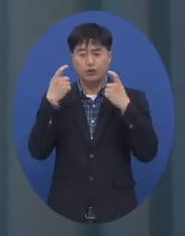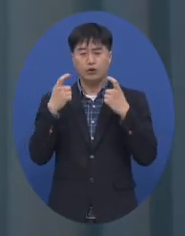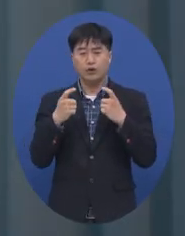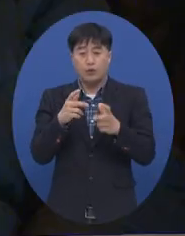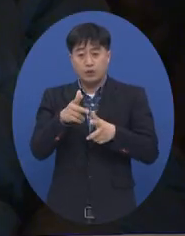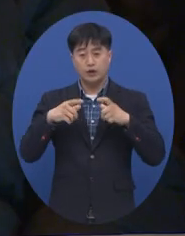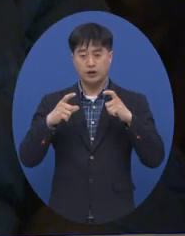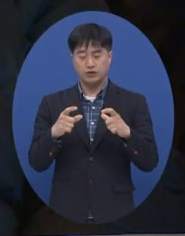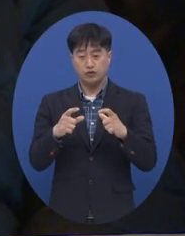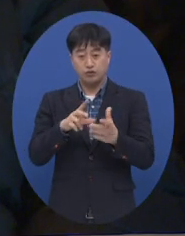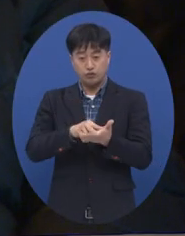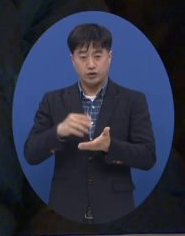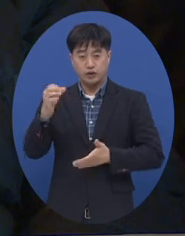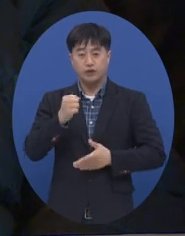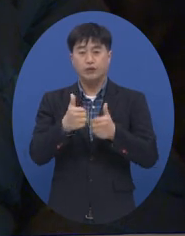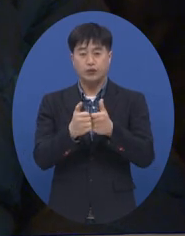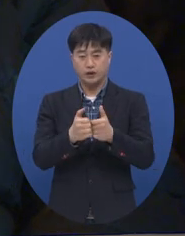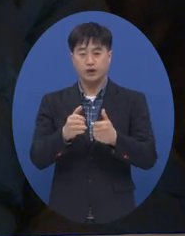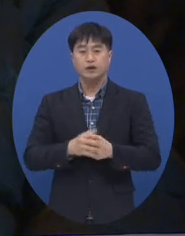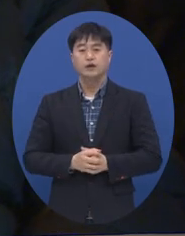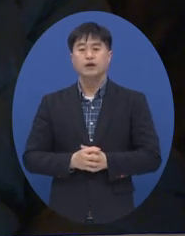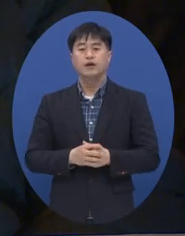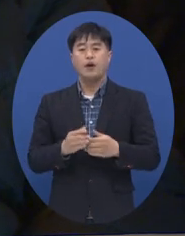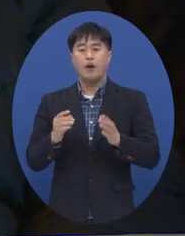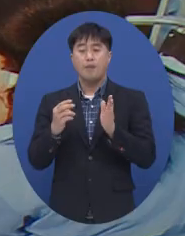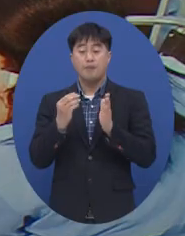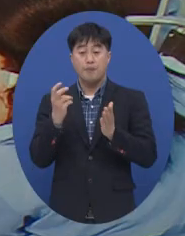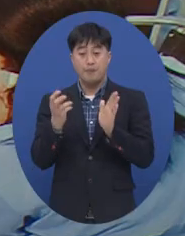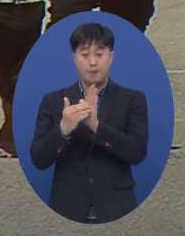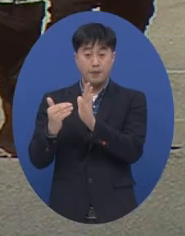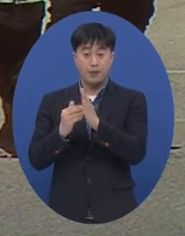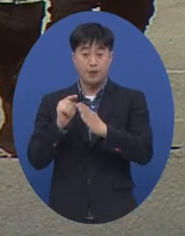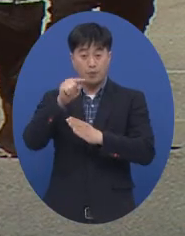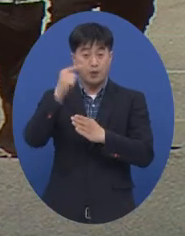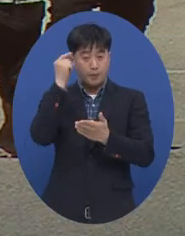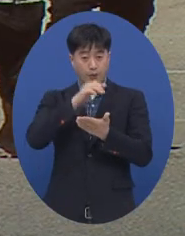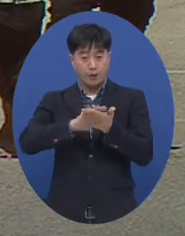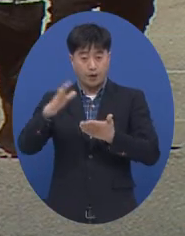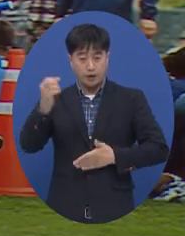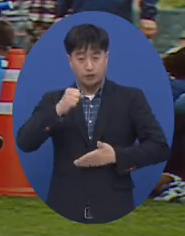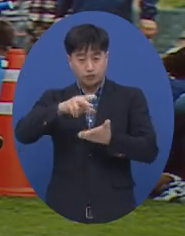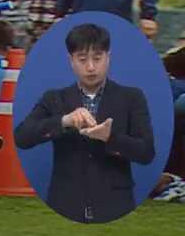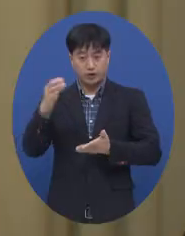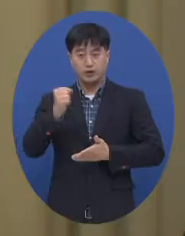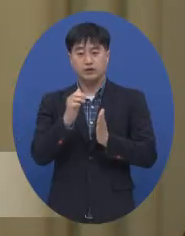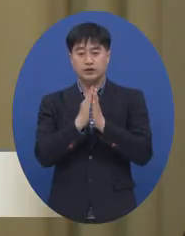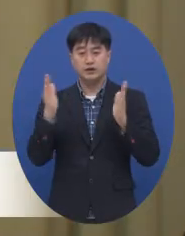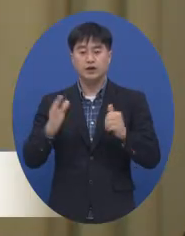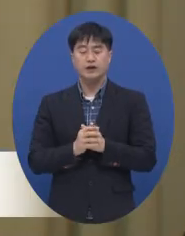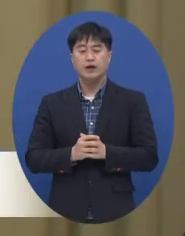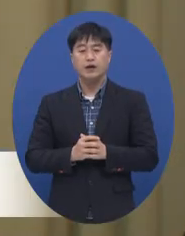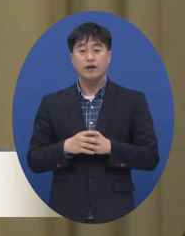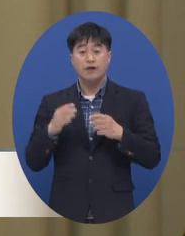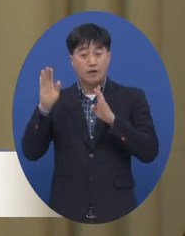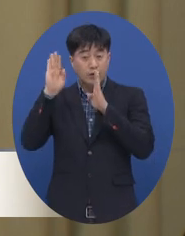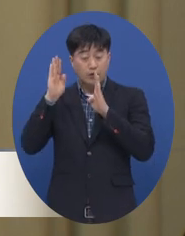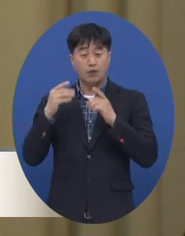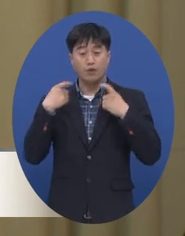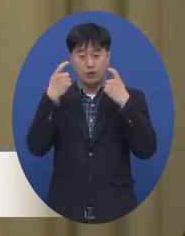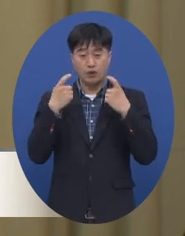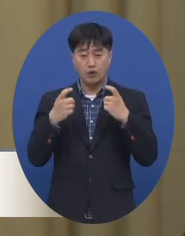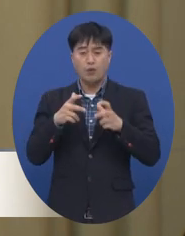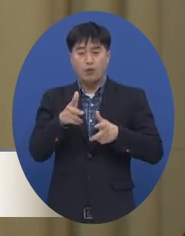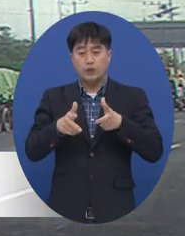개성공단을 주제로 한 이번 토론에는 제재 벽을 넘어 평화로 라는 슬로건 아래 진행됐습니다 개성관광 의미와